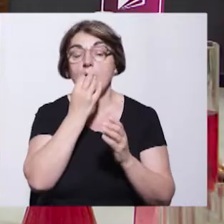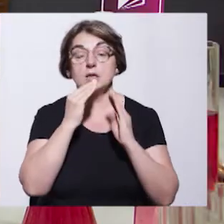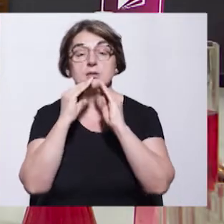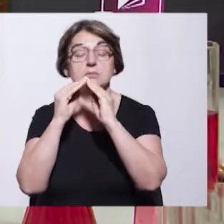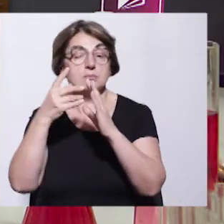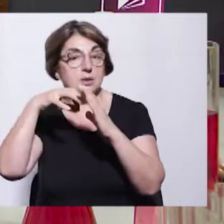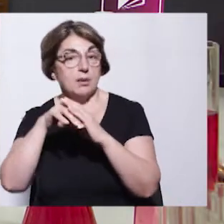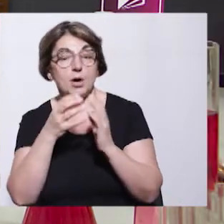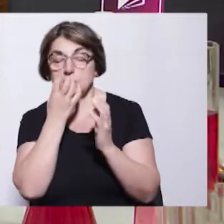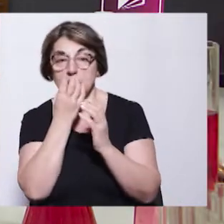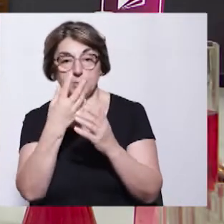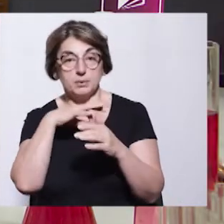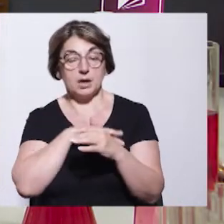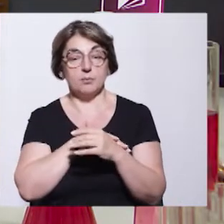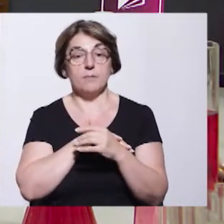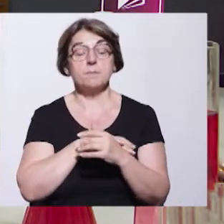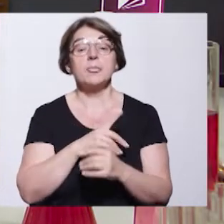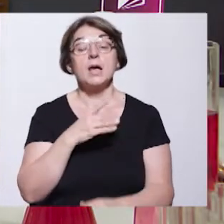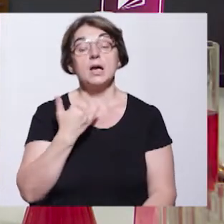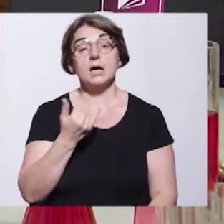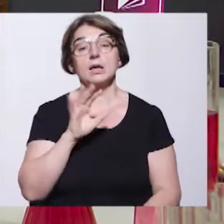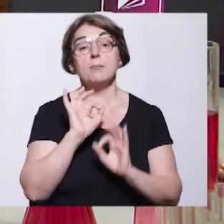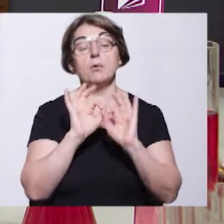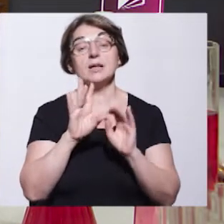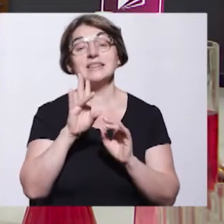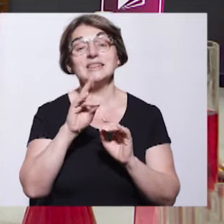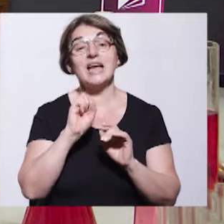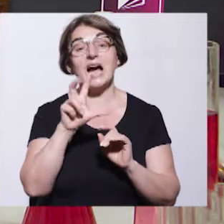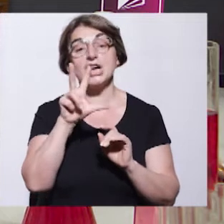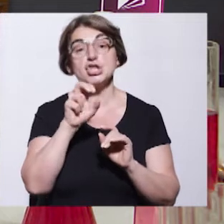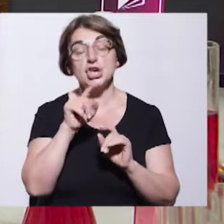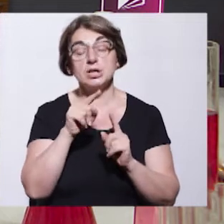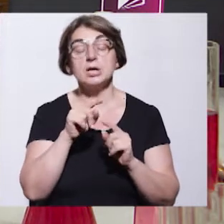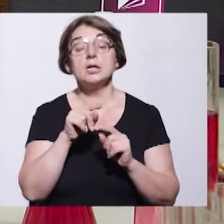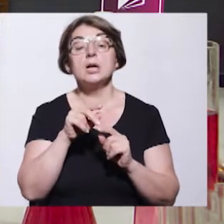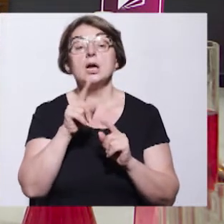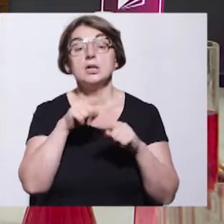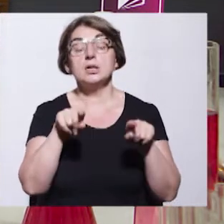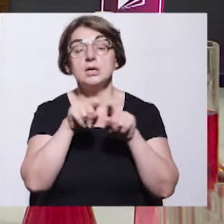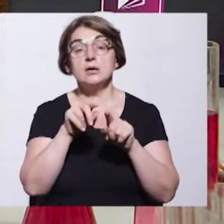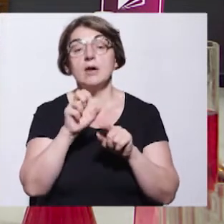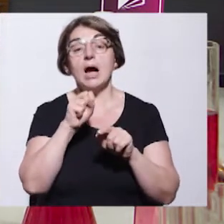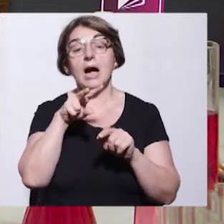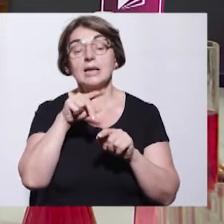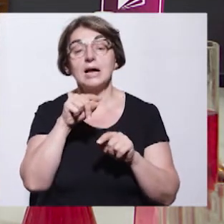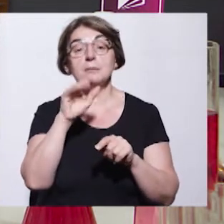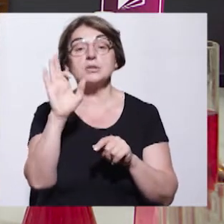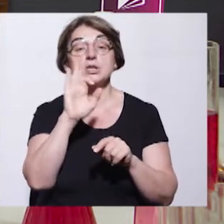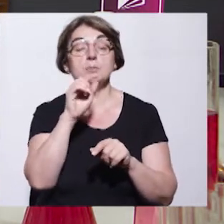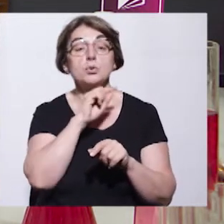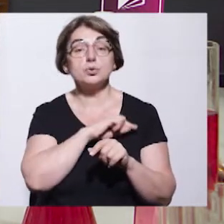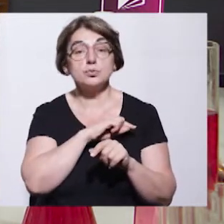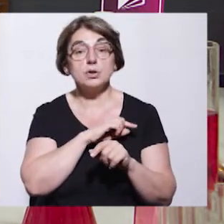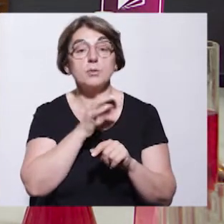მოდით ახლა განვიხილოთ ნაჯერი ნახშირწყალბადების, იგივე ალკანების ქიმიური თვისებები. სანამ